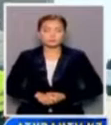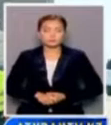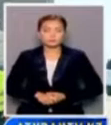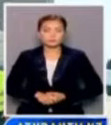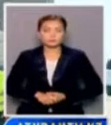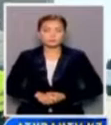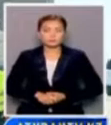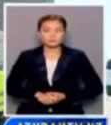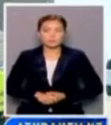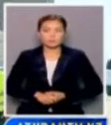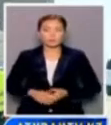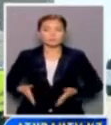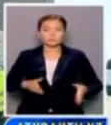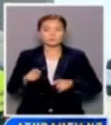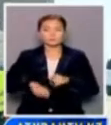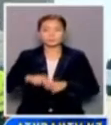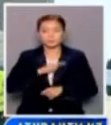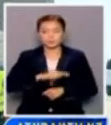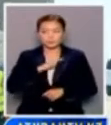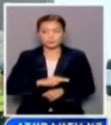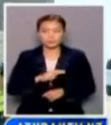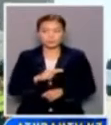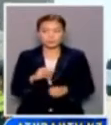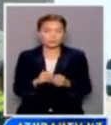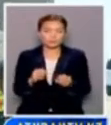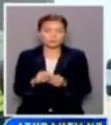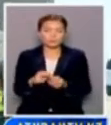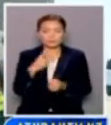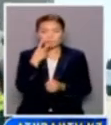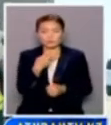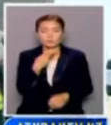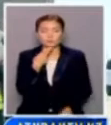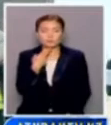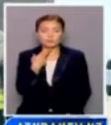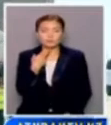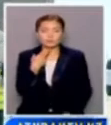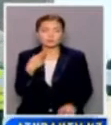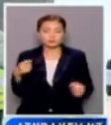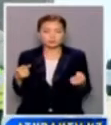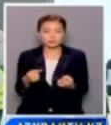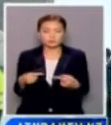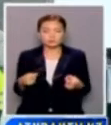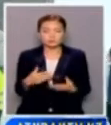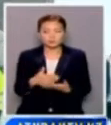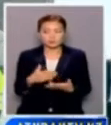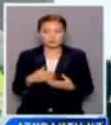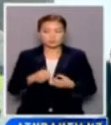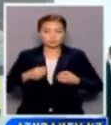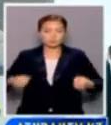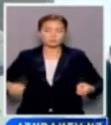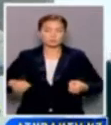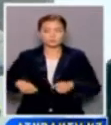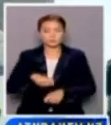жатқан бақылау визуально алғанда, көзбен көріп алғанда жалпы стандартқа сәйкес келеді, керіндер